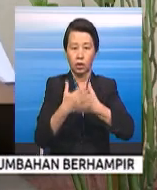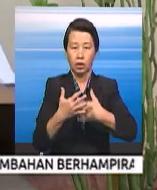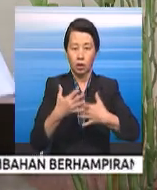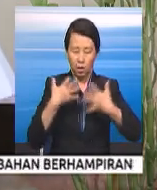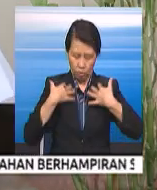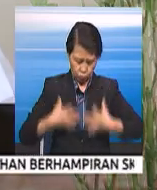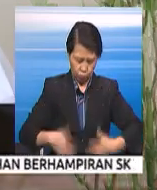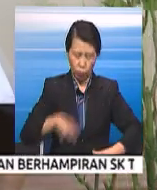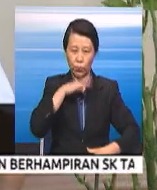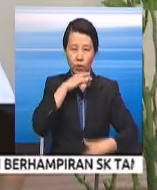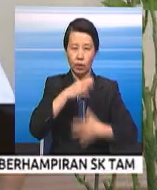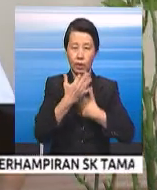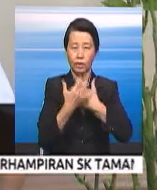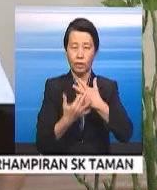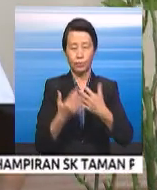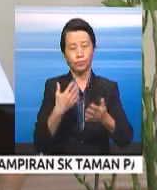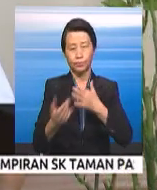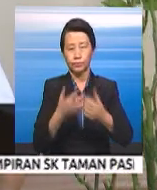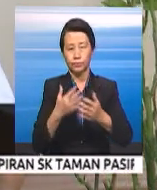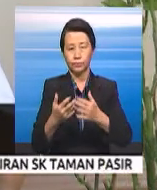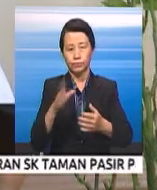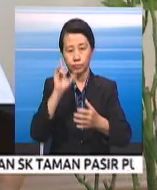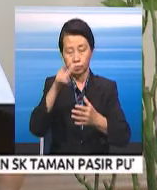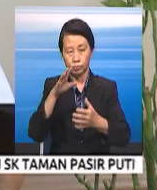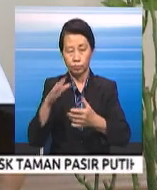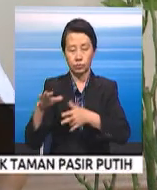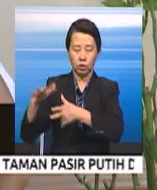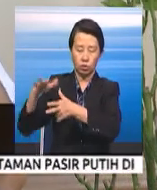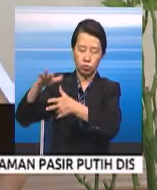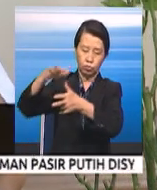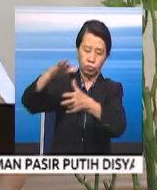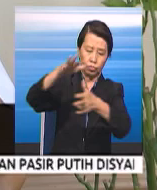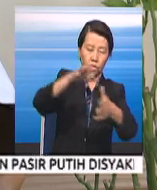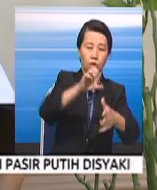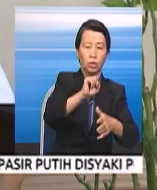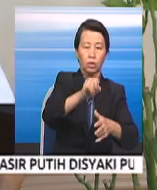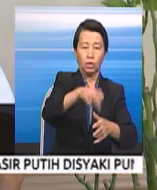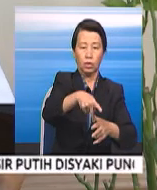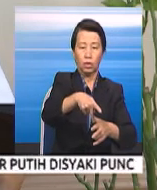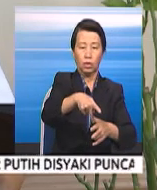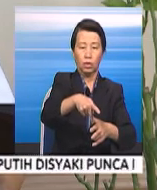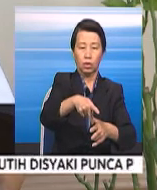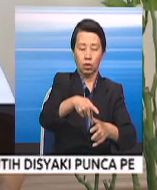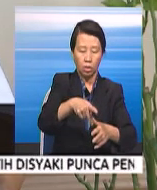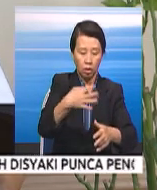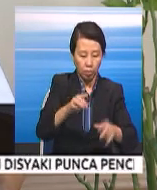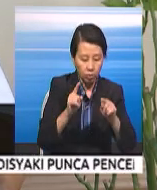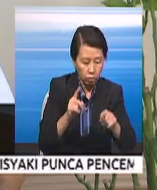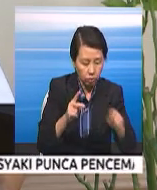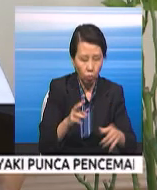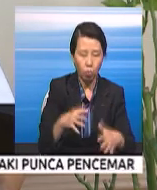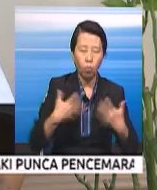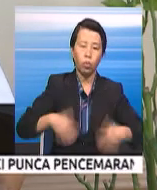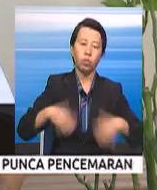penuh darah. So, bila mayat suami dibawa ke Sungai Petani, ada 18 peluru.